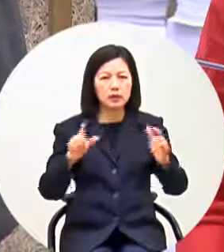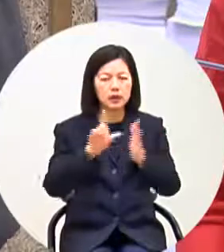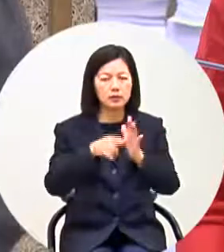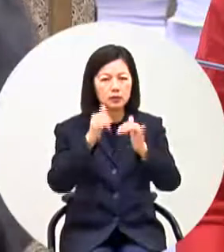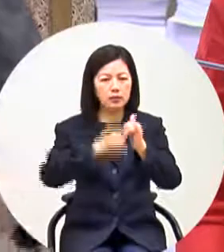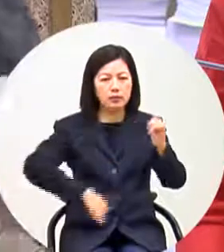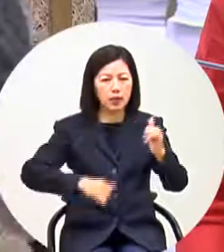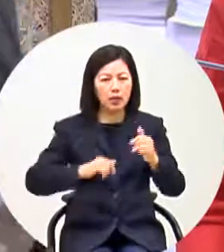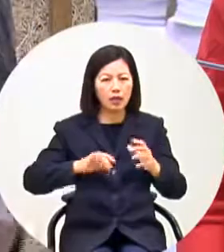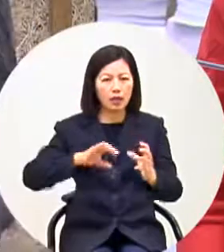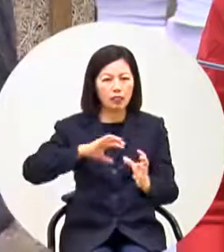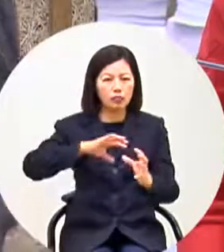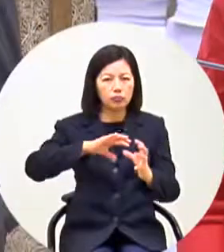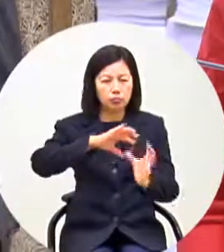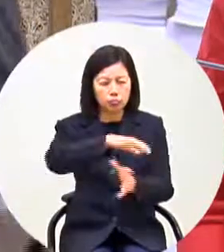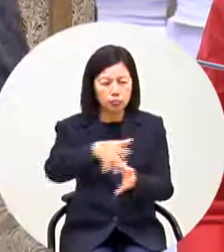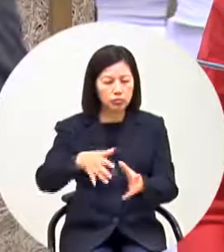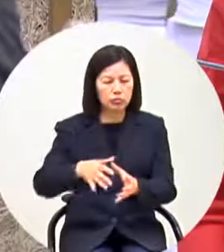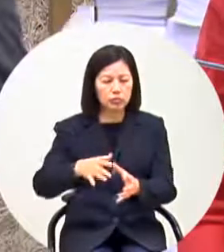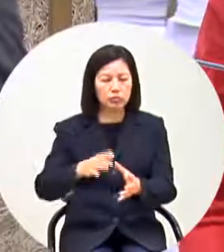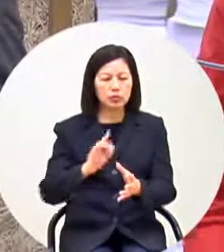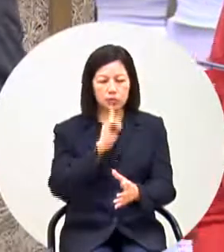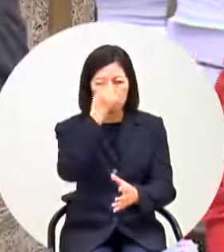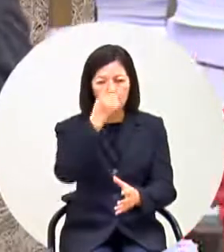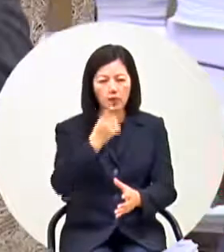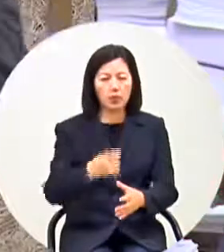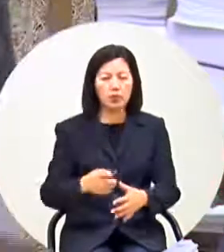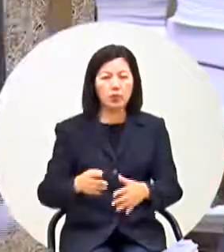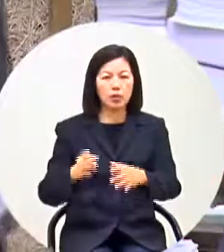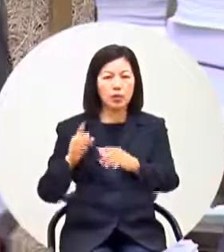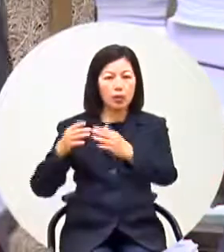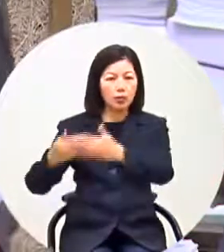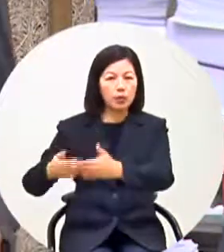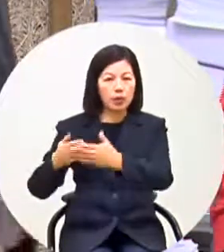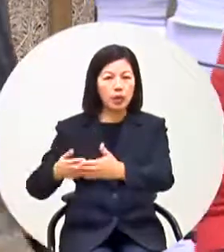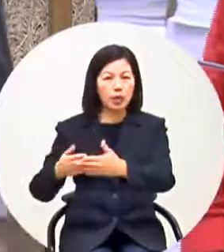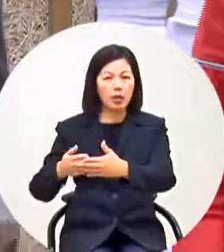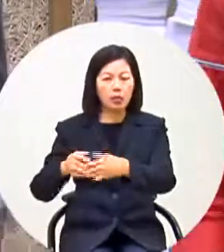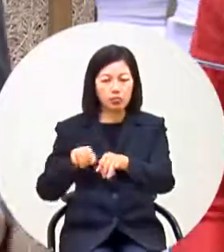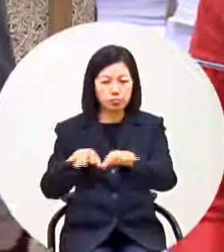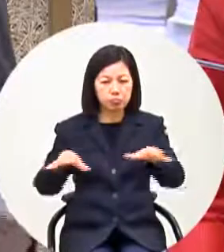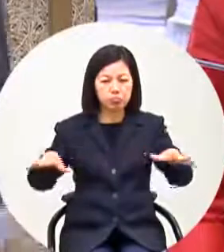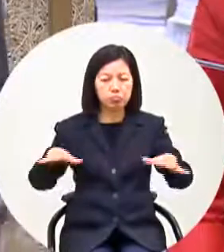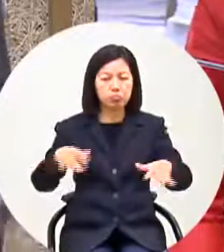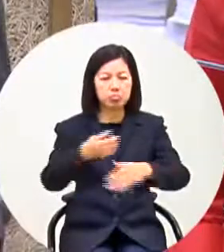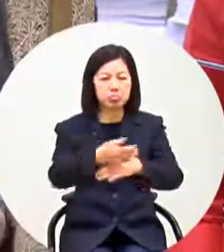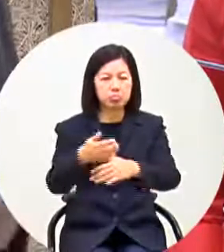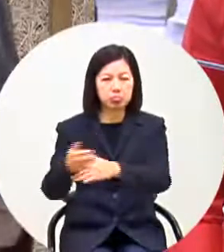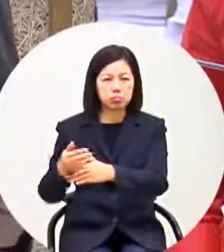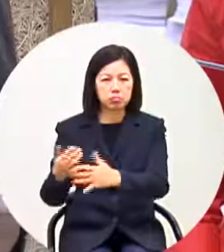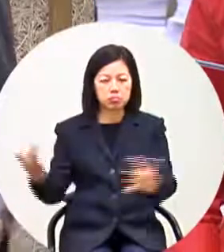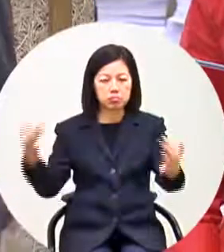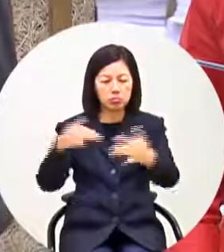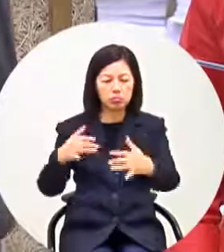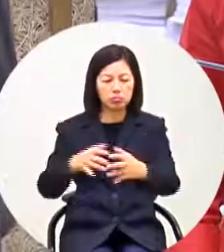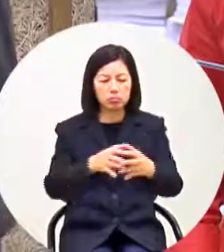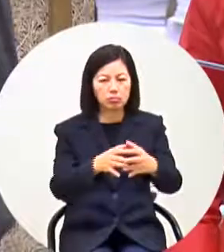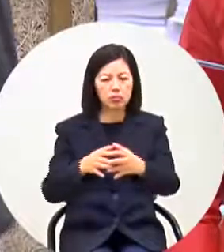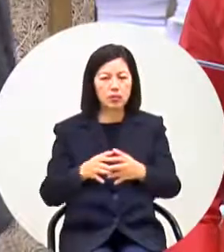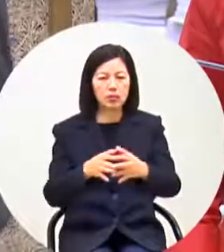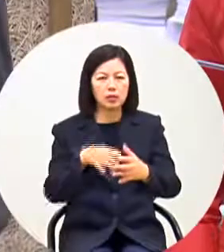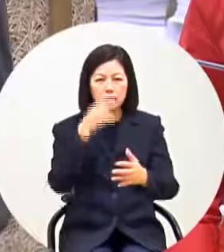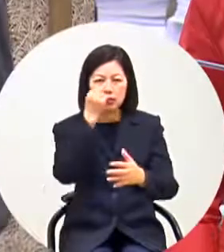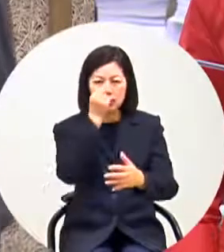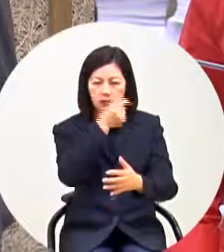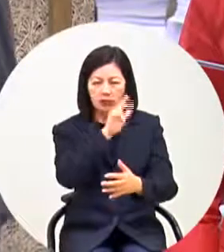象。好，整个中国大陆五湖四海各省的人全部集结到台湾，确实创造一个非常特殊台湾独有的一个